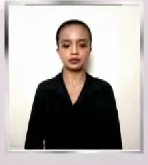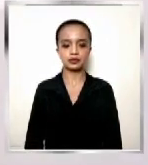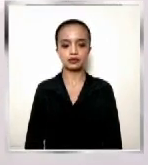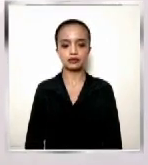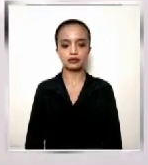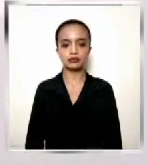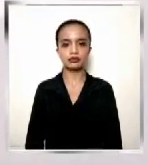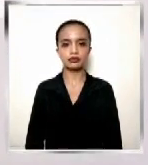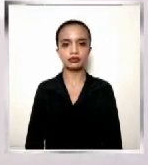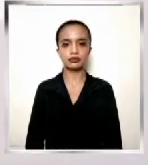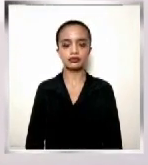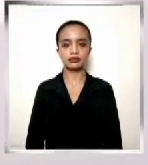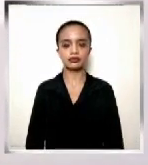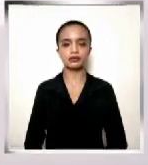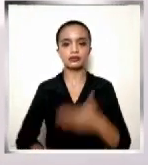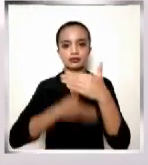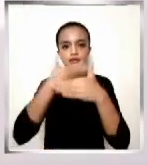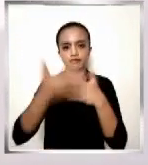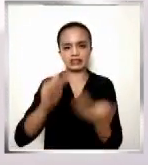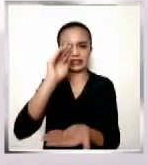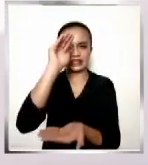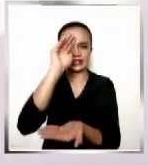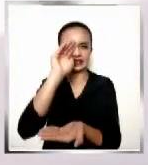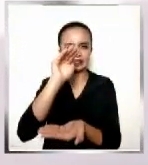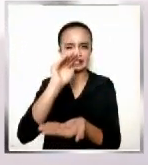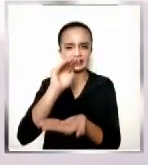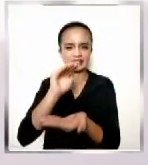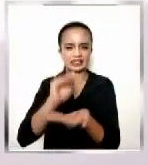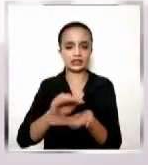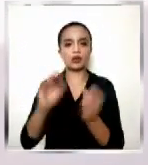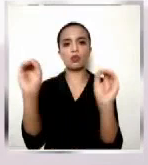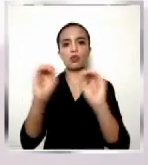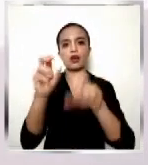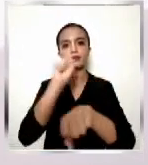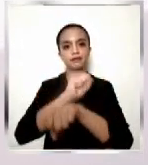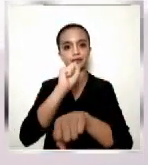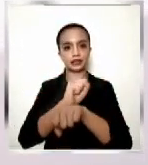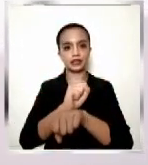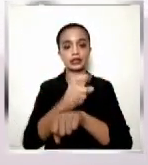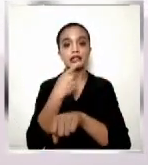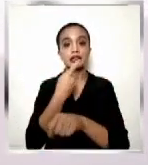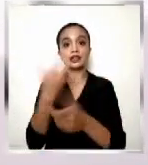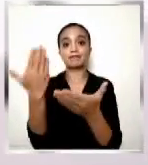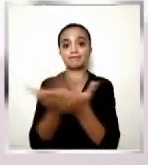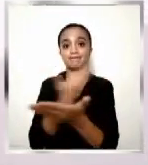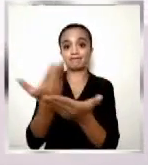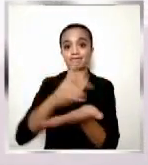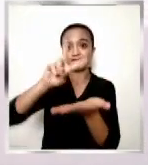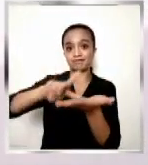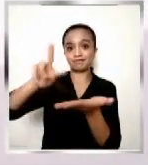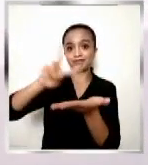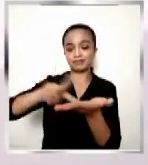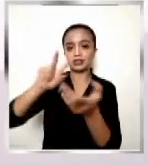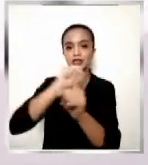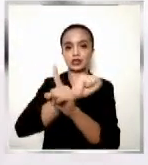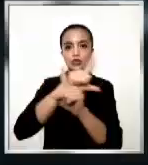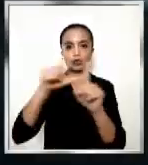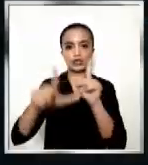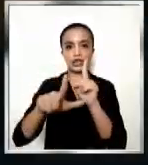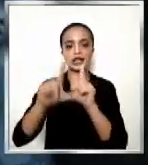Bahagyang bumaba ang bilang ng mga walang trabaho batay po sa pinakabagong survey ng social weather stations.